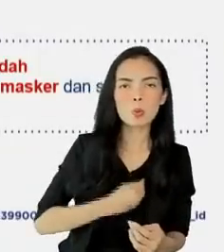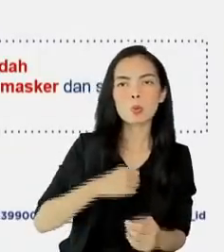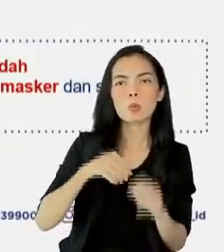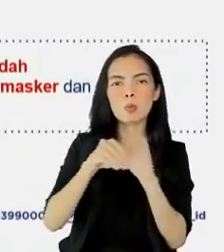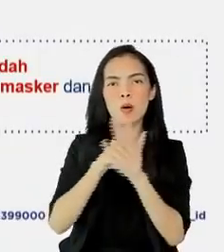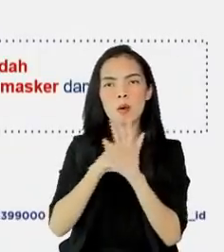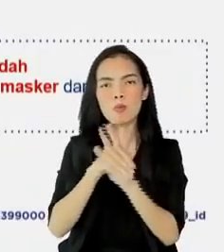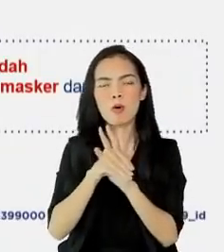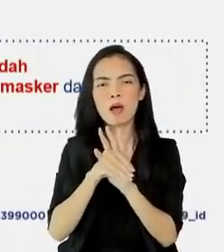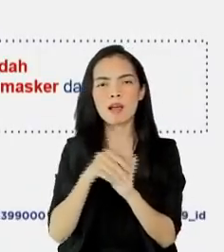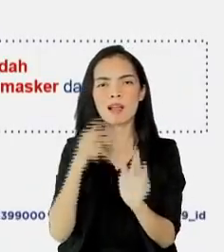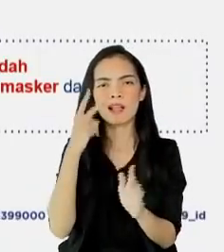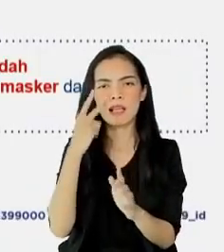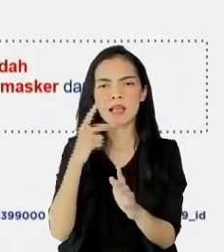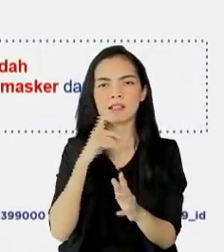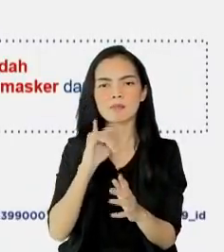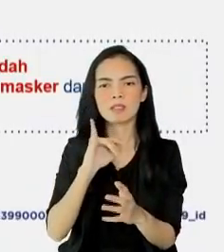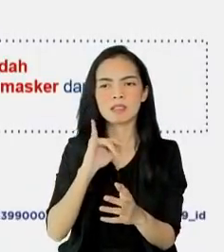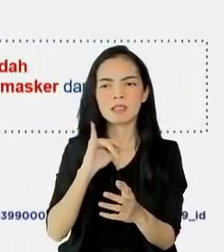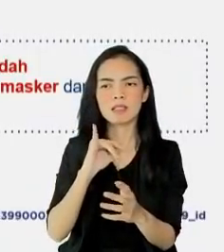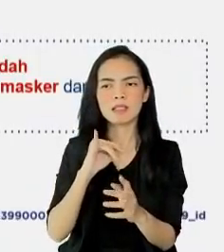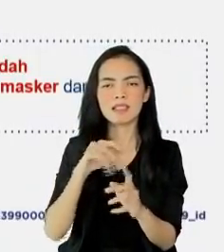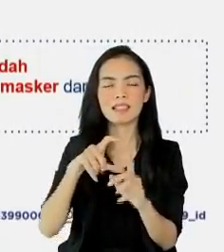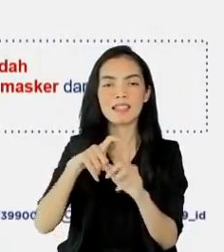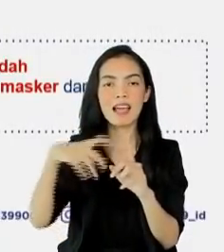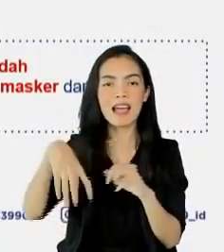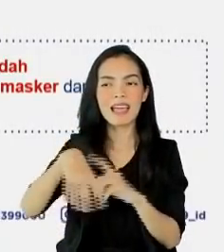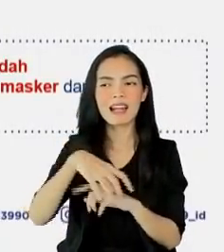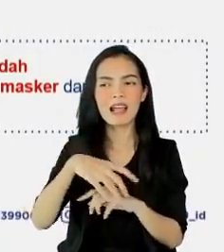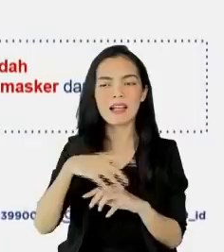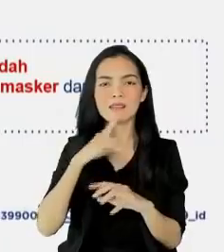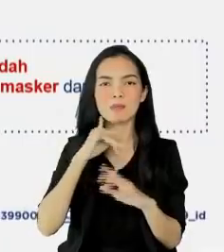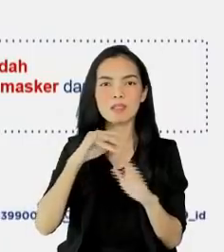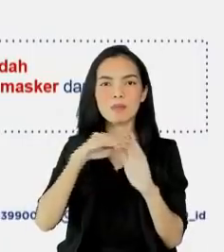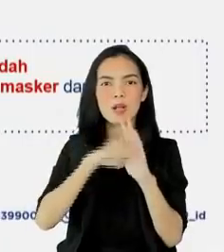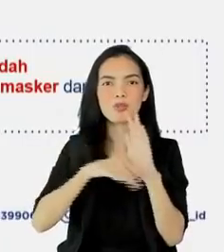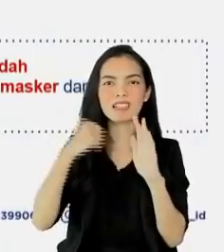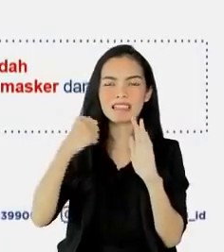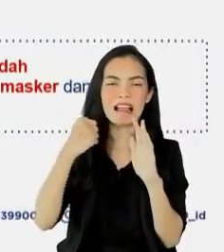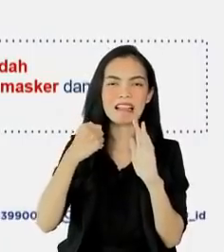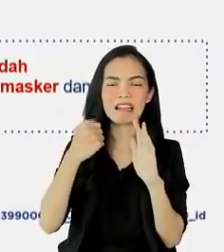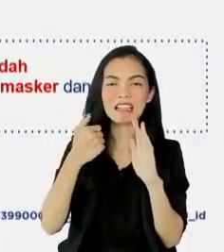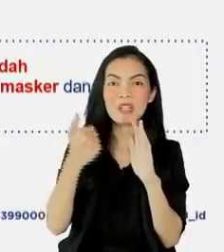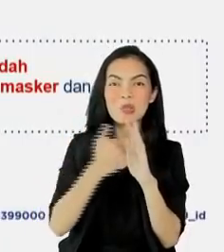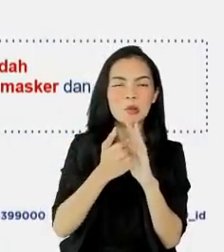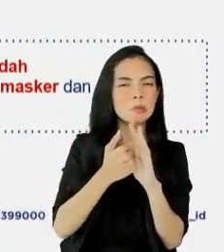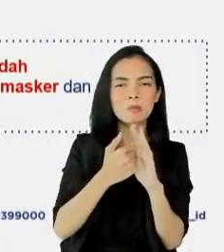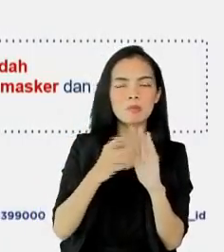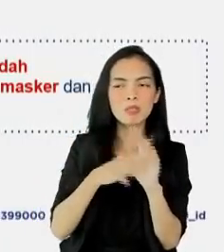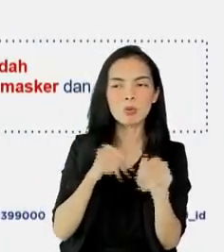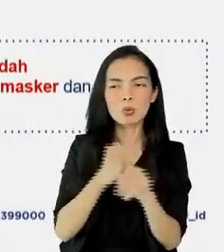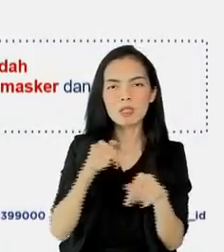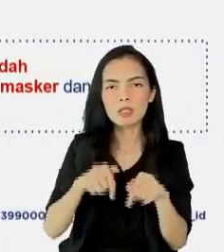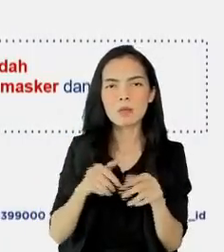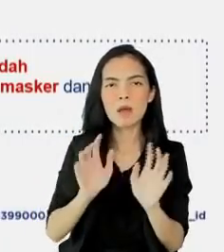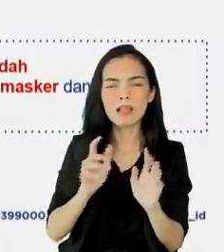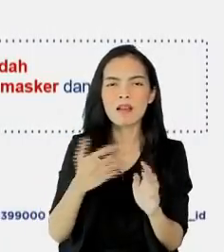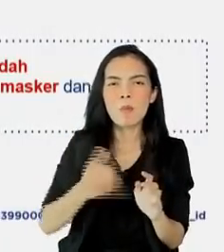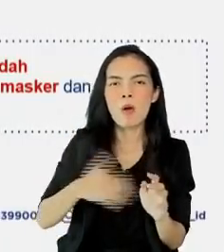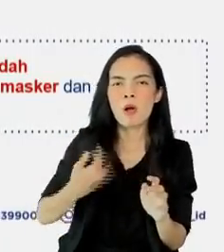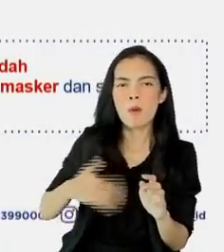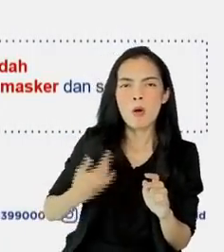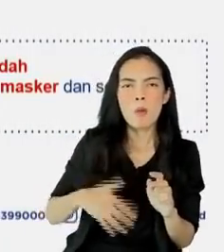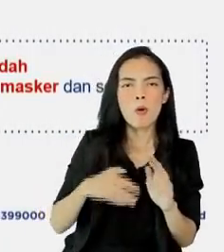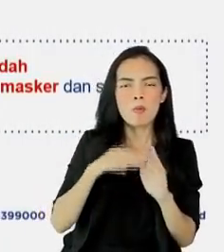kalau dari angka sedikit peningkatan perluasan wilayah nih yang kurang patuhnya malahan kalau untuk di pekan ini gitu ya. Kita